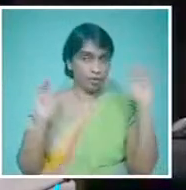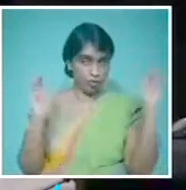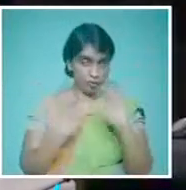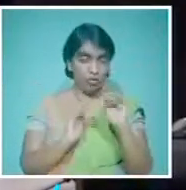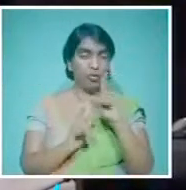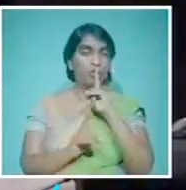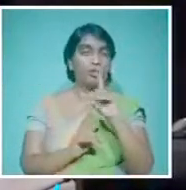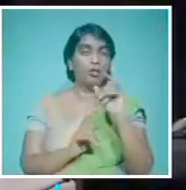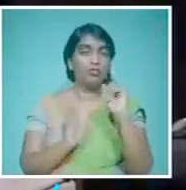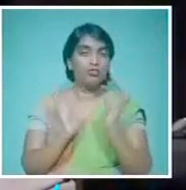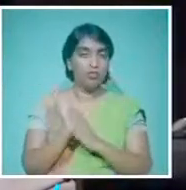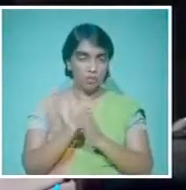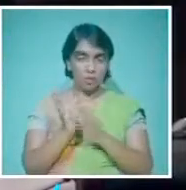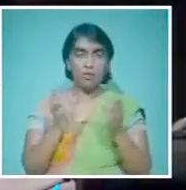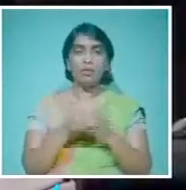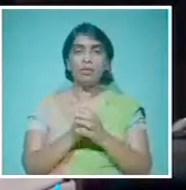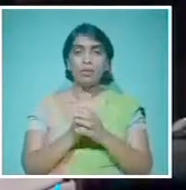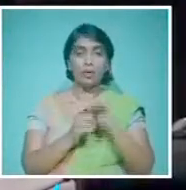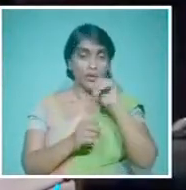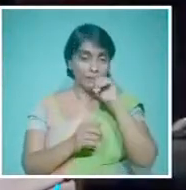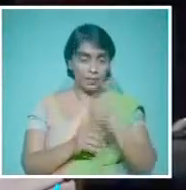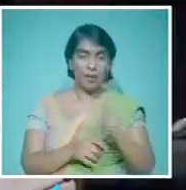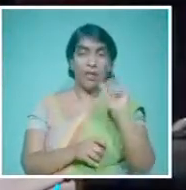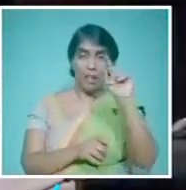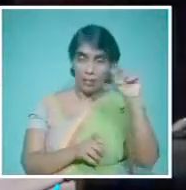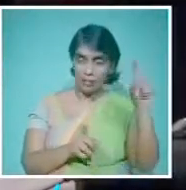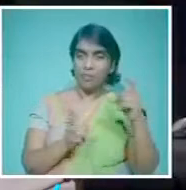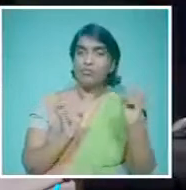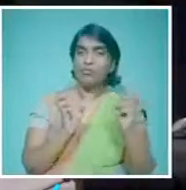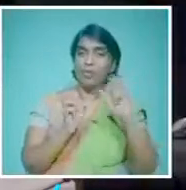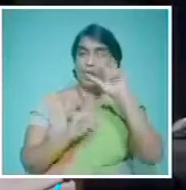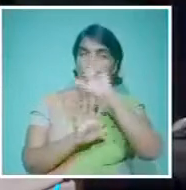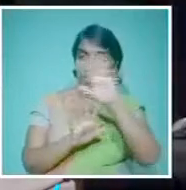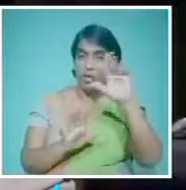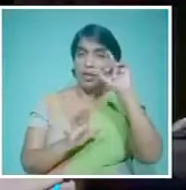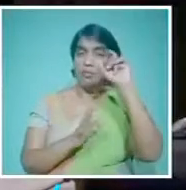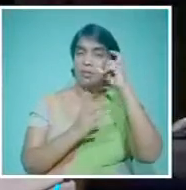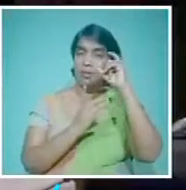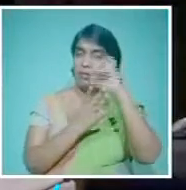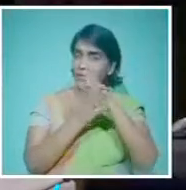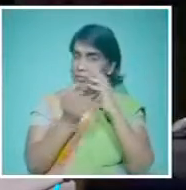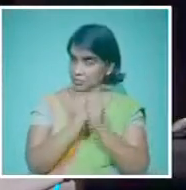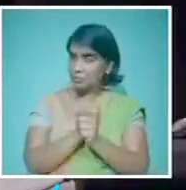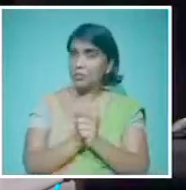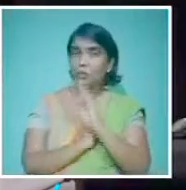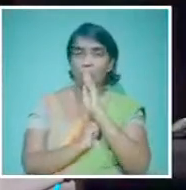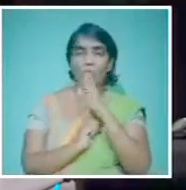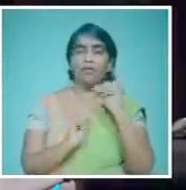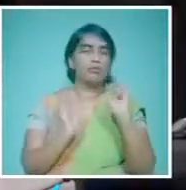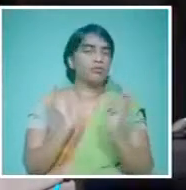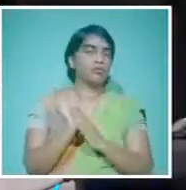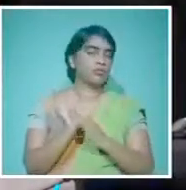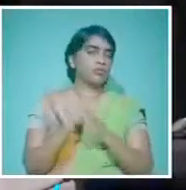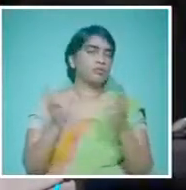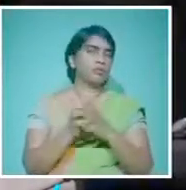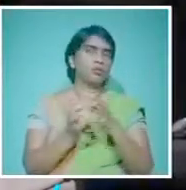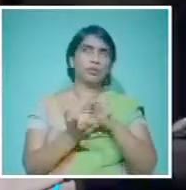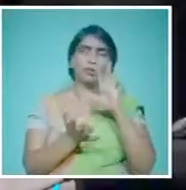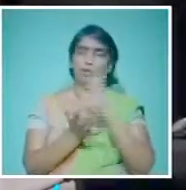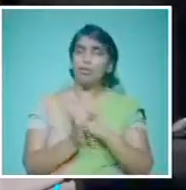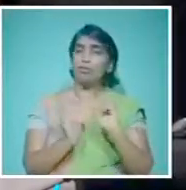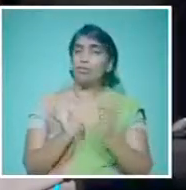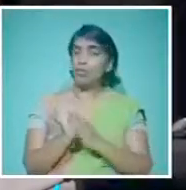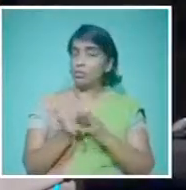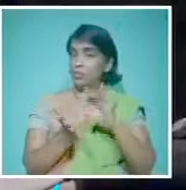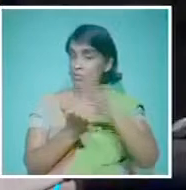දාන්නේ නාමිකවද මේ සංශෝධන ගේන්නේ 19 20 21 කියේ කියේ කොමිෂන් සභාවක් ගෙනල්ලා කොමිෂන් සභාවක්